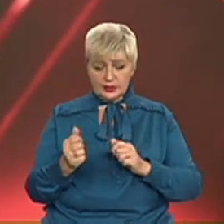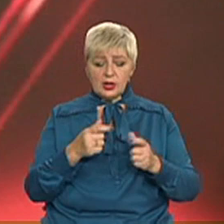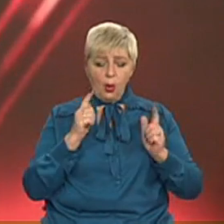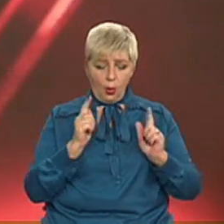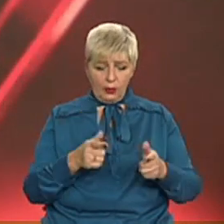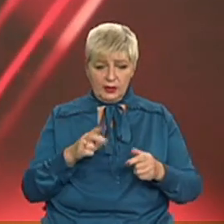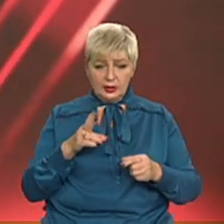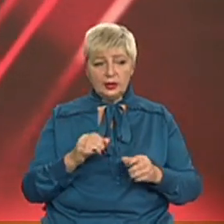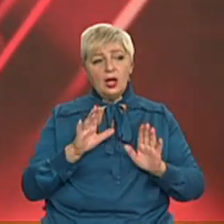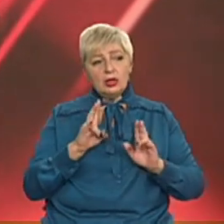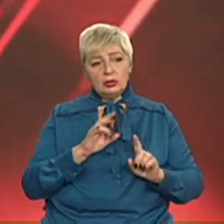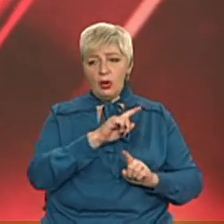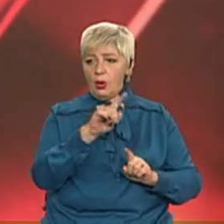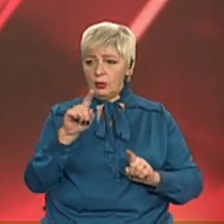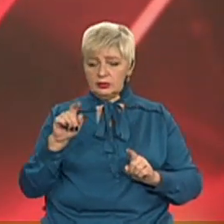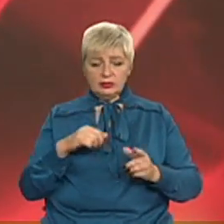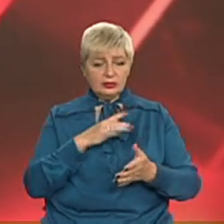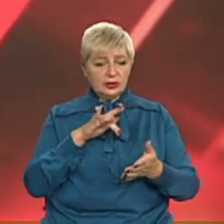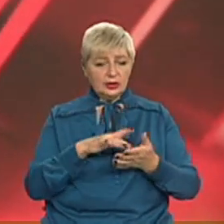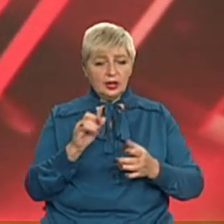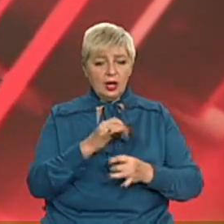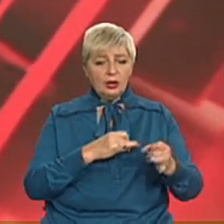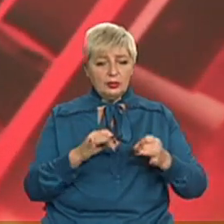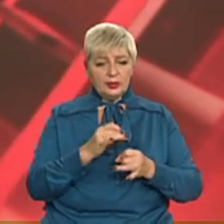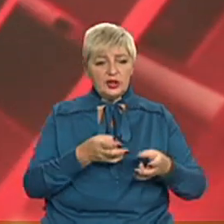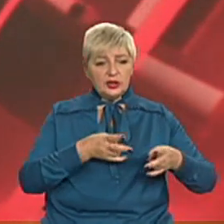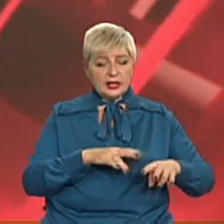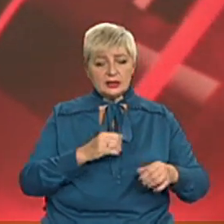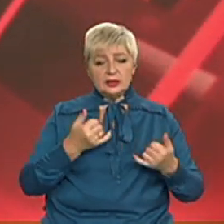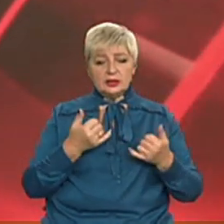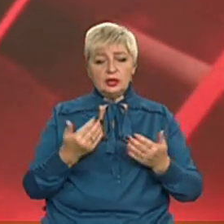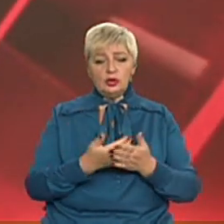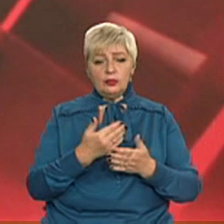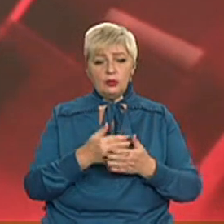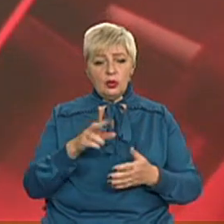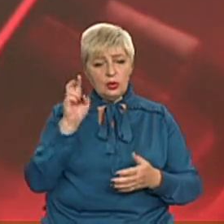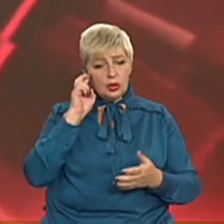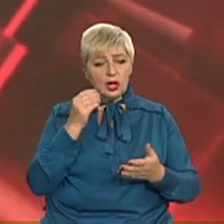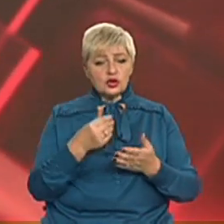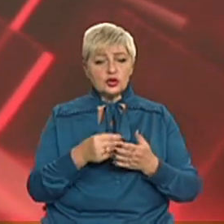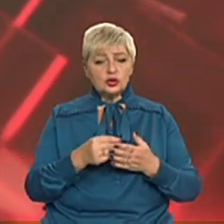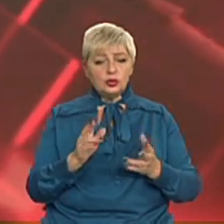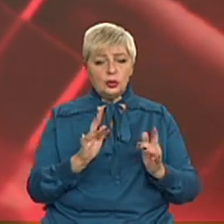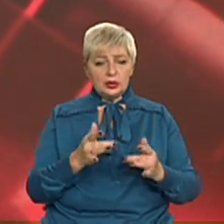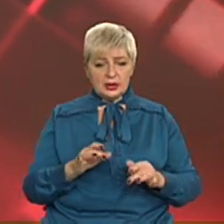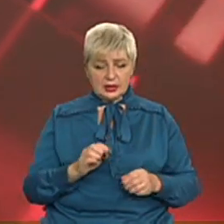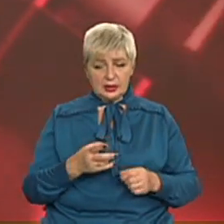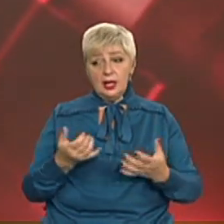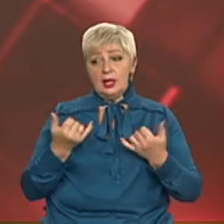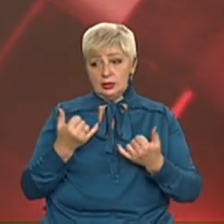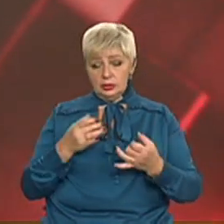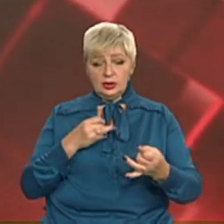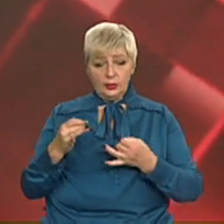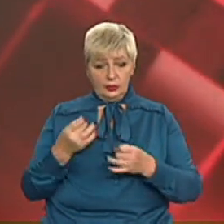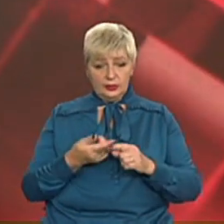числі у Дніпрі, обговорюють наслідки нового кошторису. Які вони для нашого міста? Про це і не тільки. Сьогодні говоримо із заступником